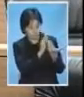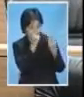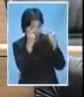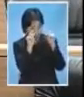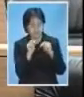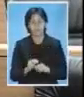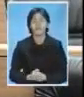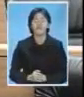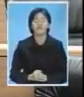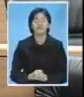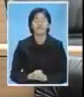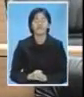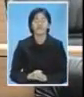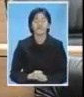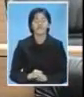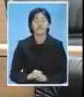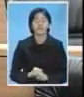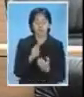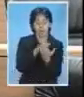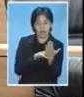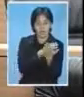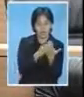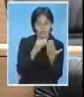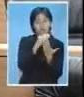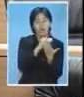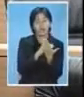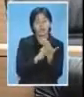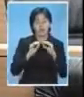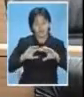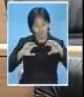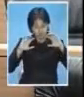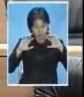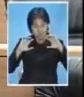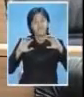แนวทางที่ท่านได้พูดถึงในนโยบายของรัฐบาลที่บอกว่า